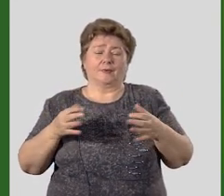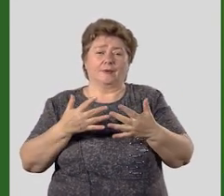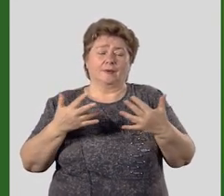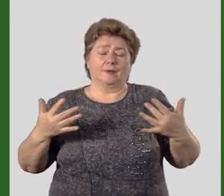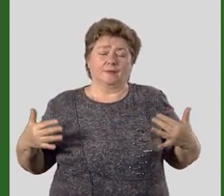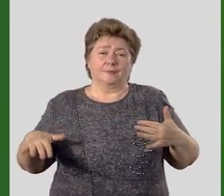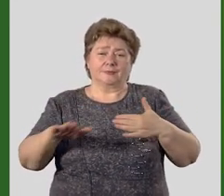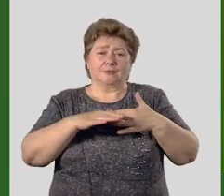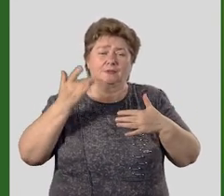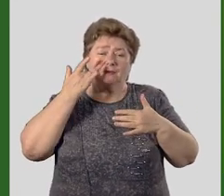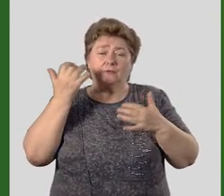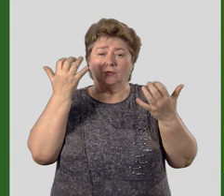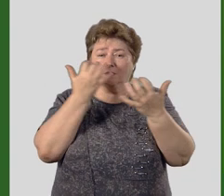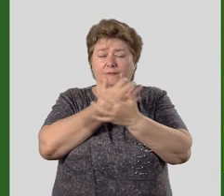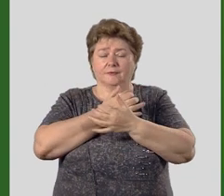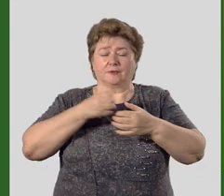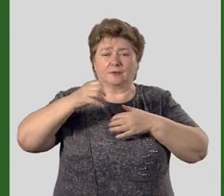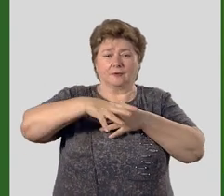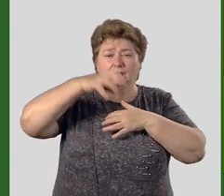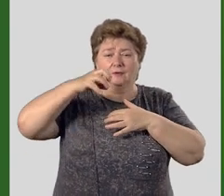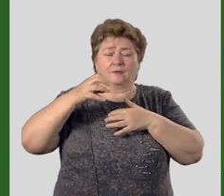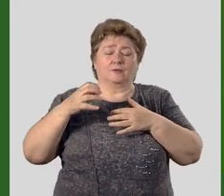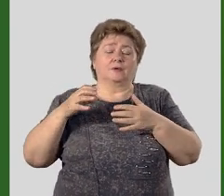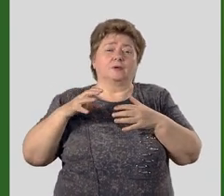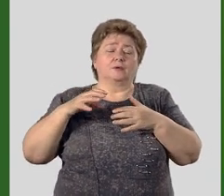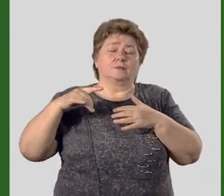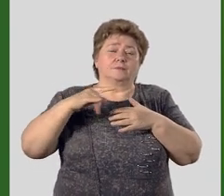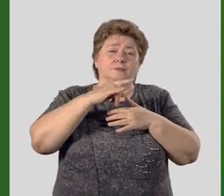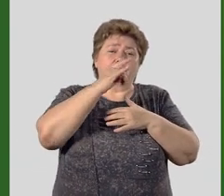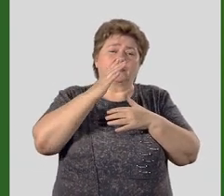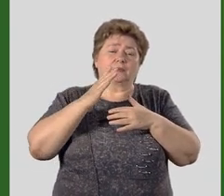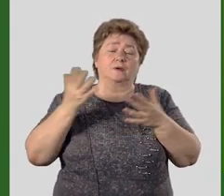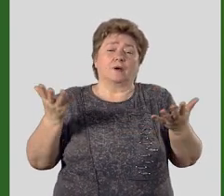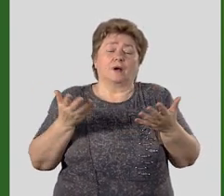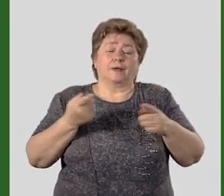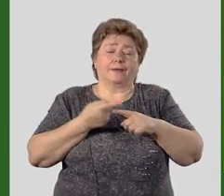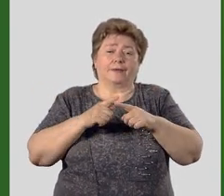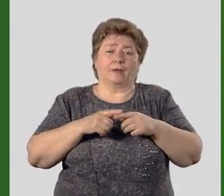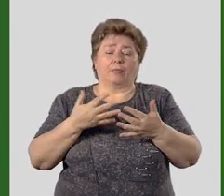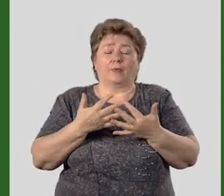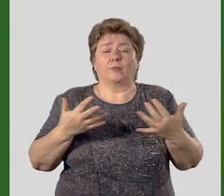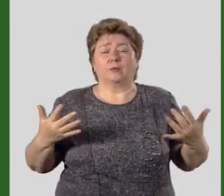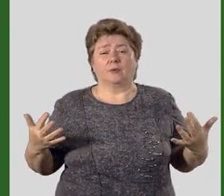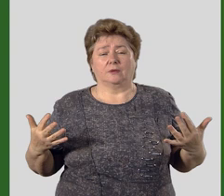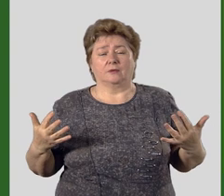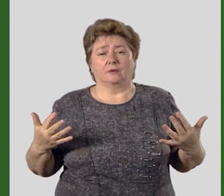местности, которые не видны на аэрофотоснимке? Какие это предметы?